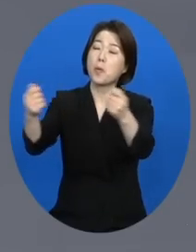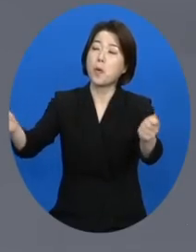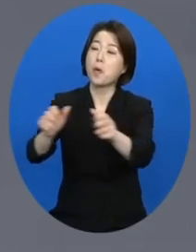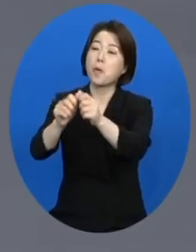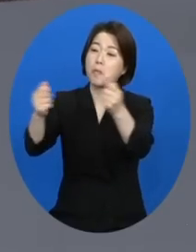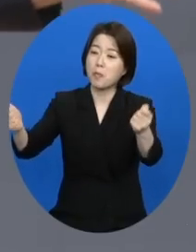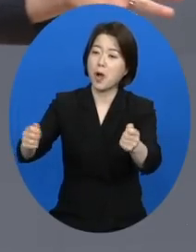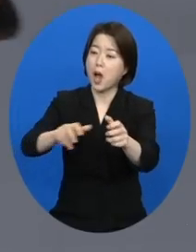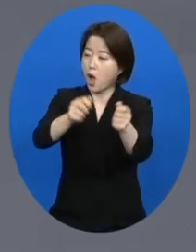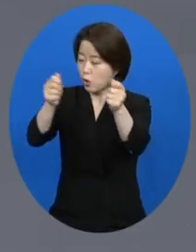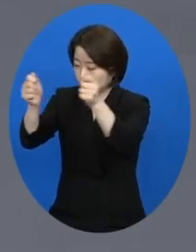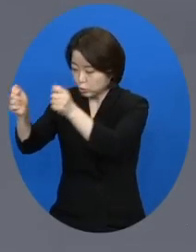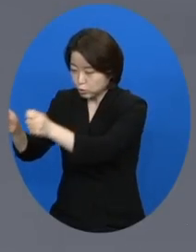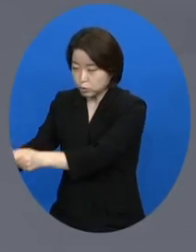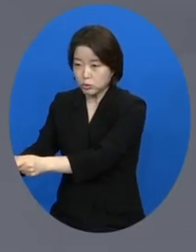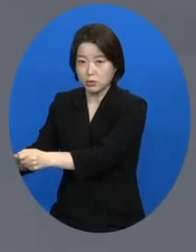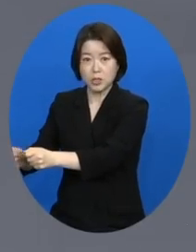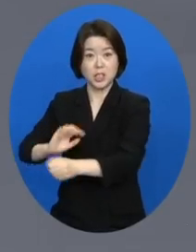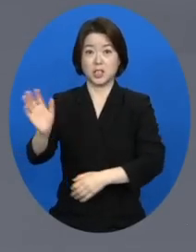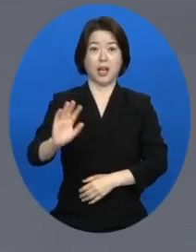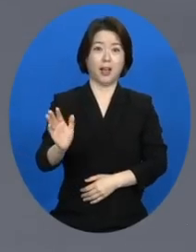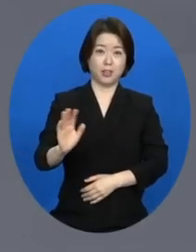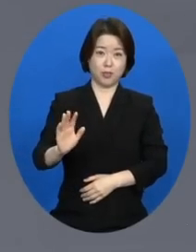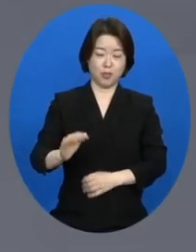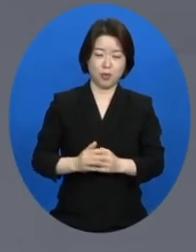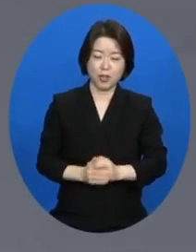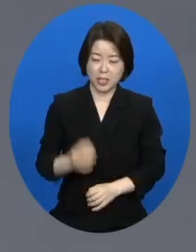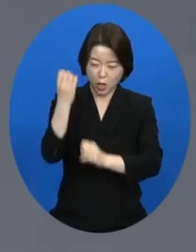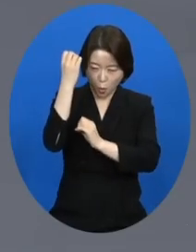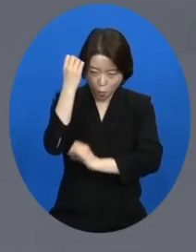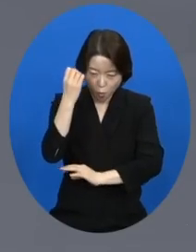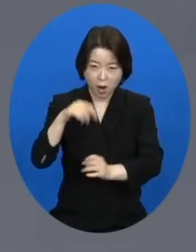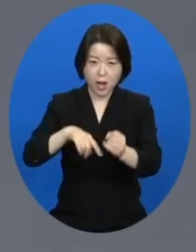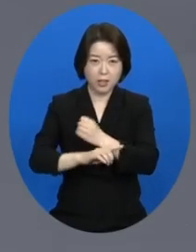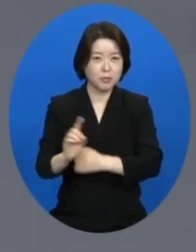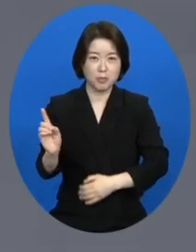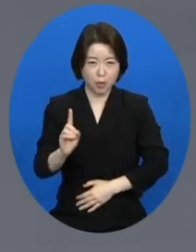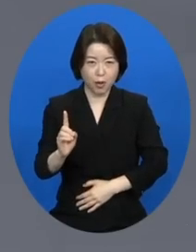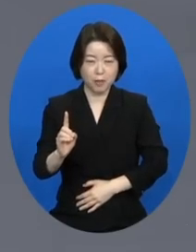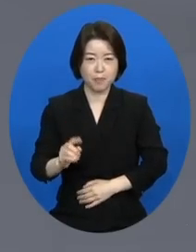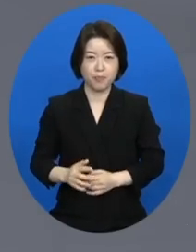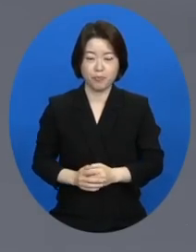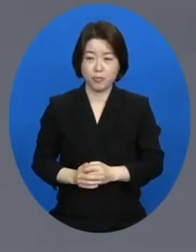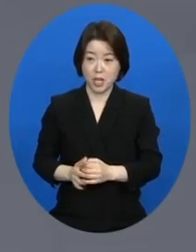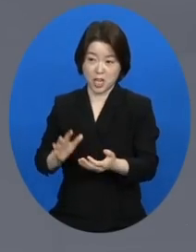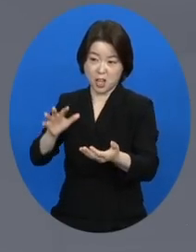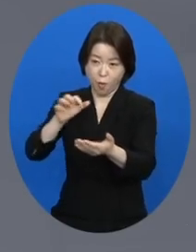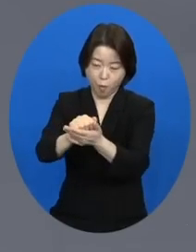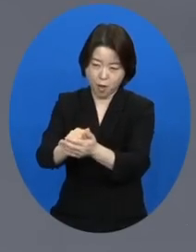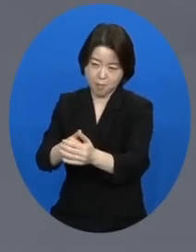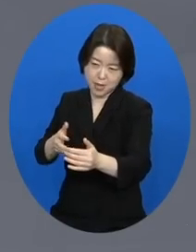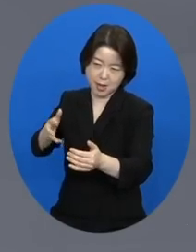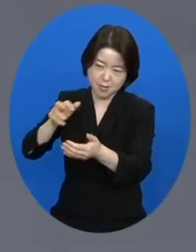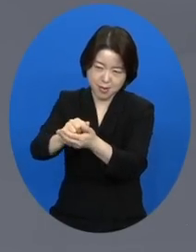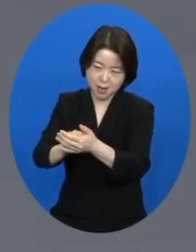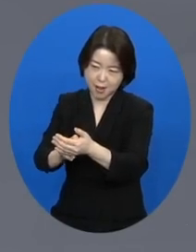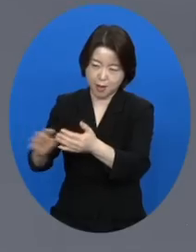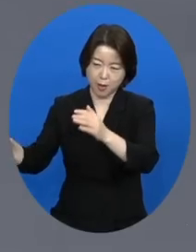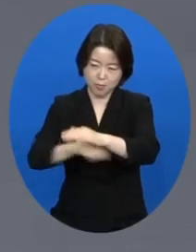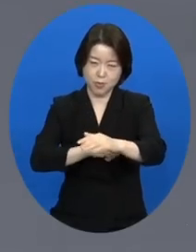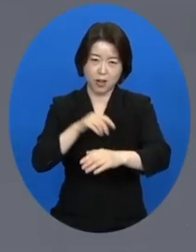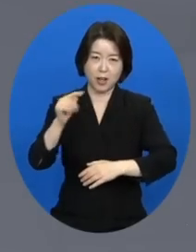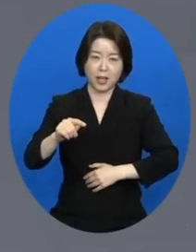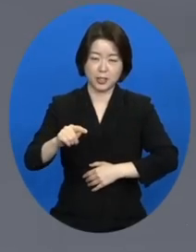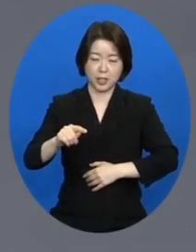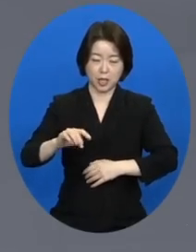벗어봐봐, 어휴 고생 많았어, 이게 아니고 이 원어의 의미는 어떤 의미가 있냐면 엄습하다, 돌격하다, 노략질하다,